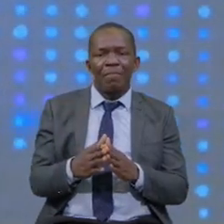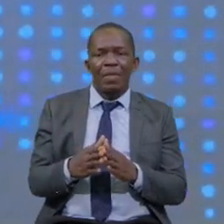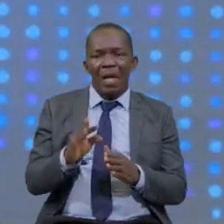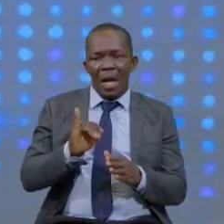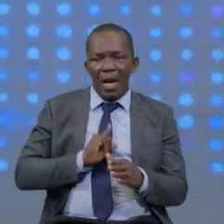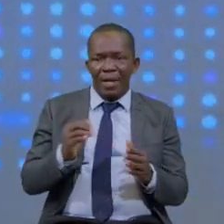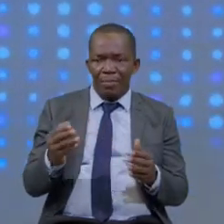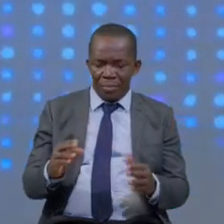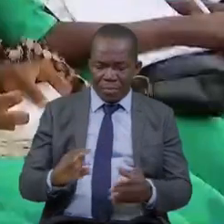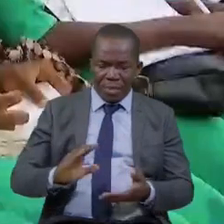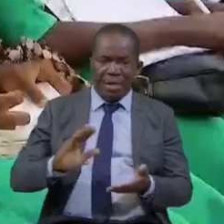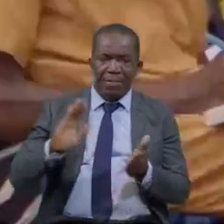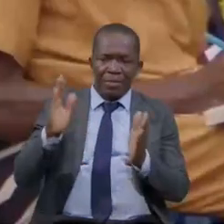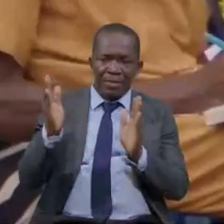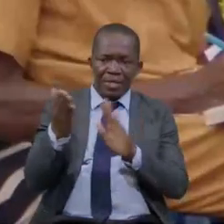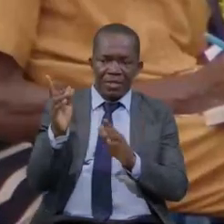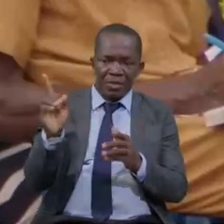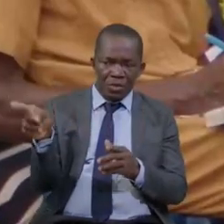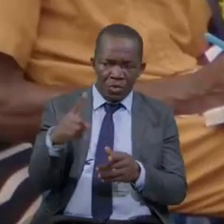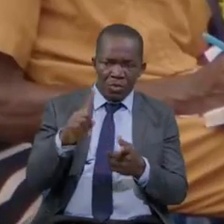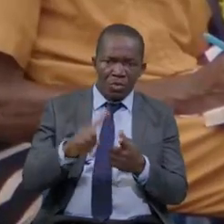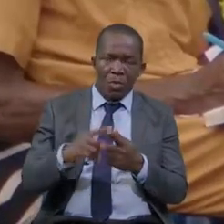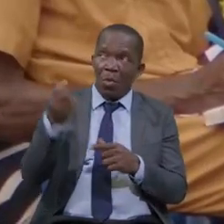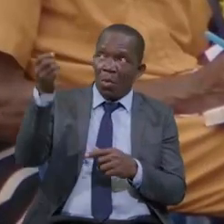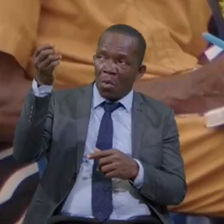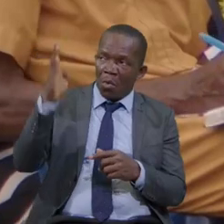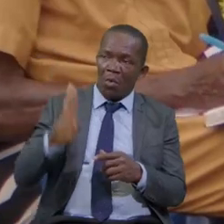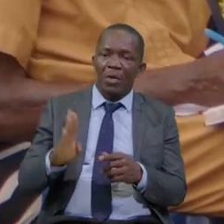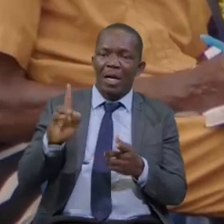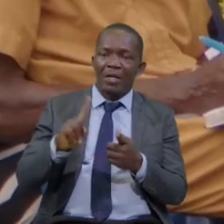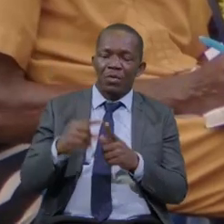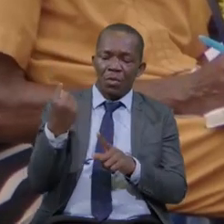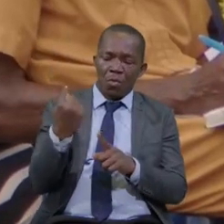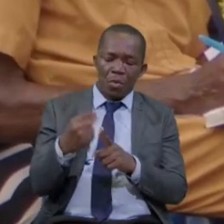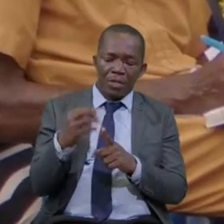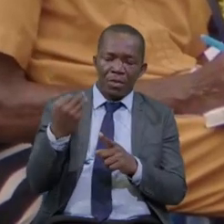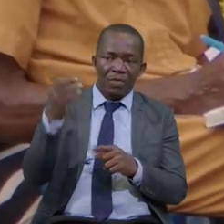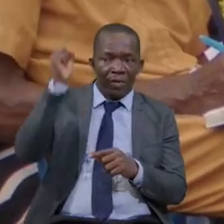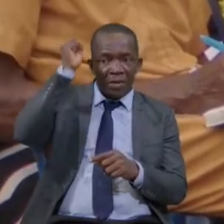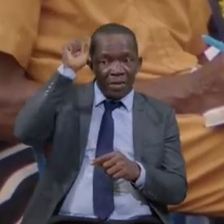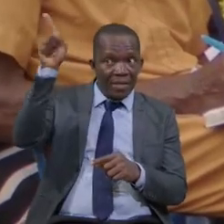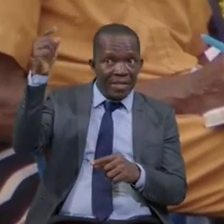vous confie à Dieu et à sa parole de grâce.